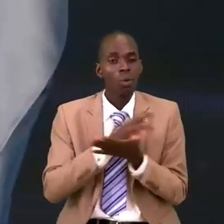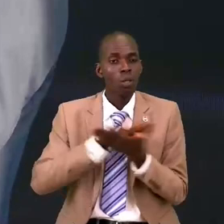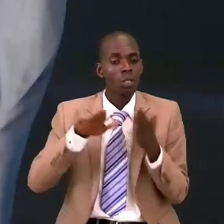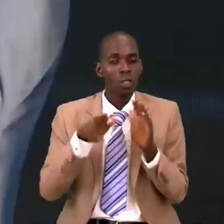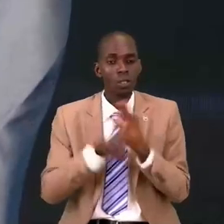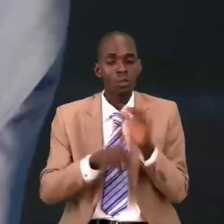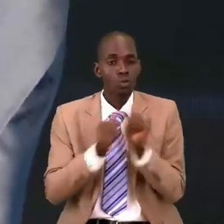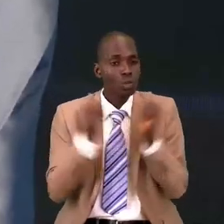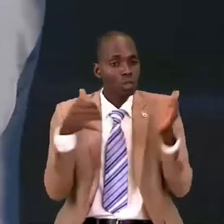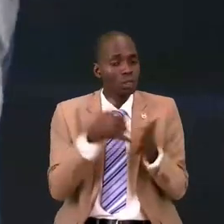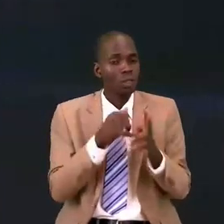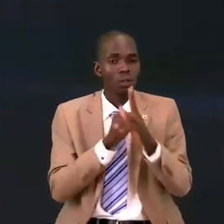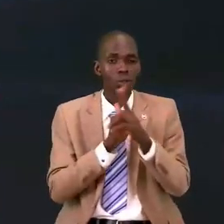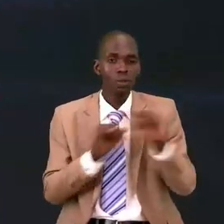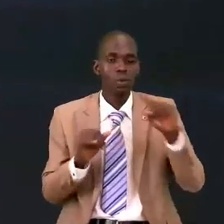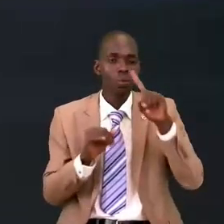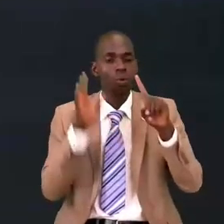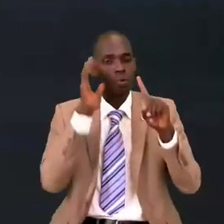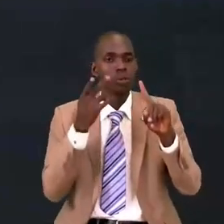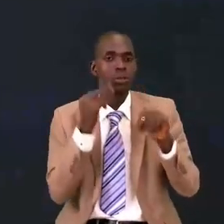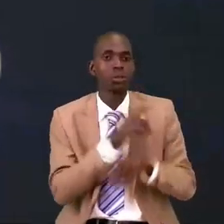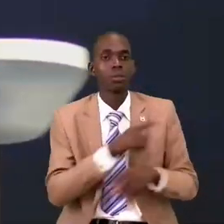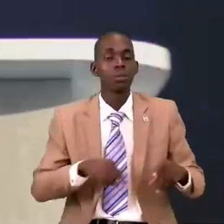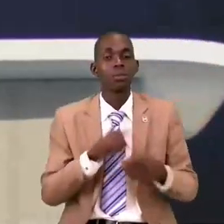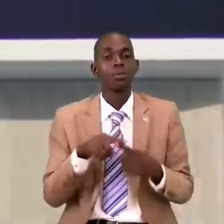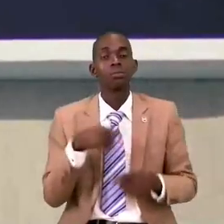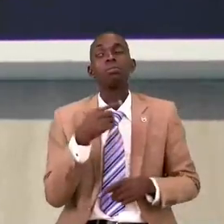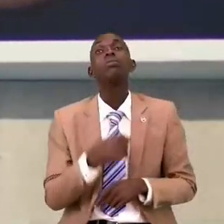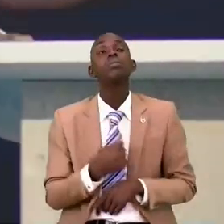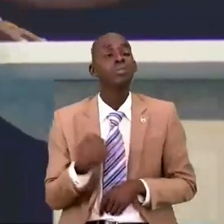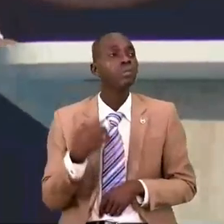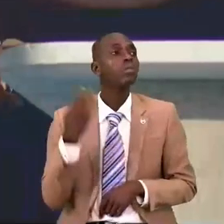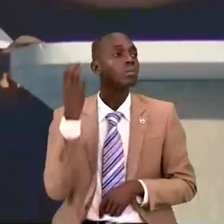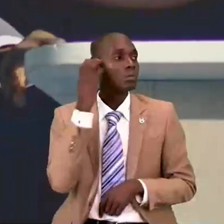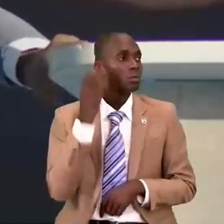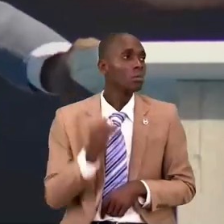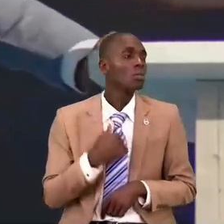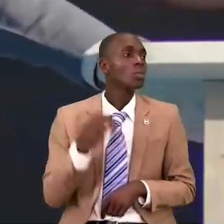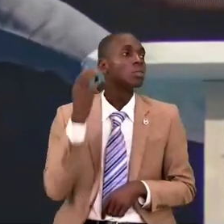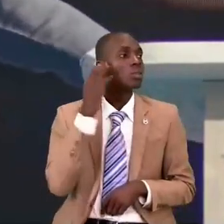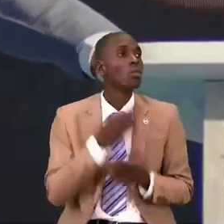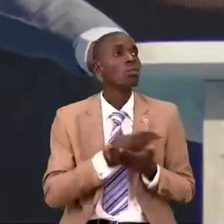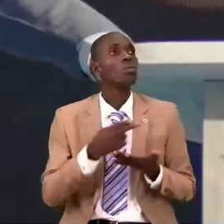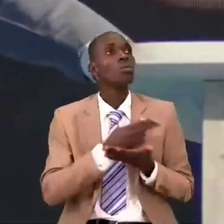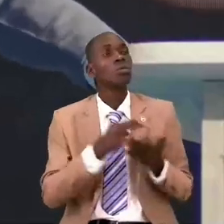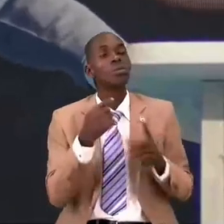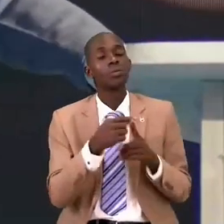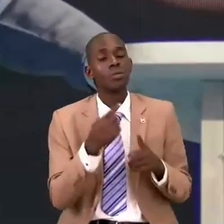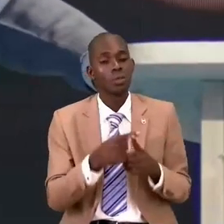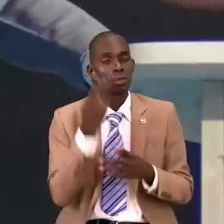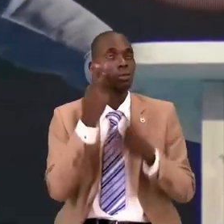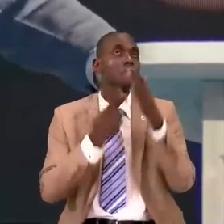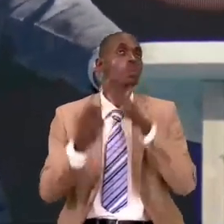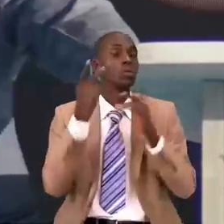sommes là, on entend, saint, parfait, parfait. Mais pour que tu puisses tenir et que tu puisses